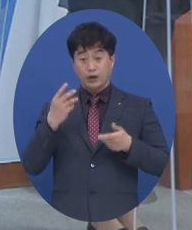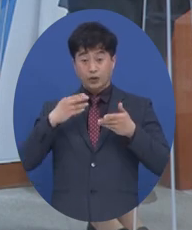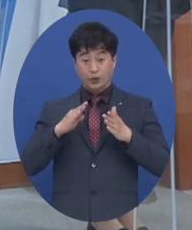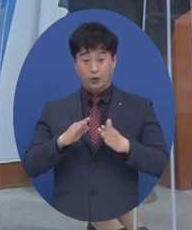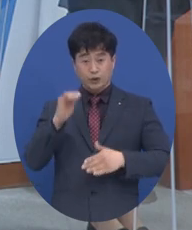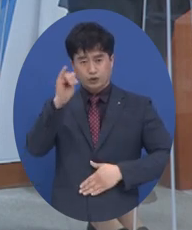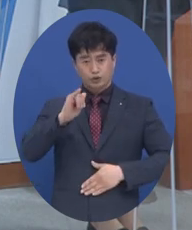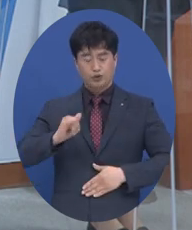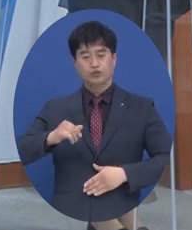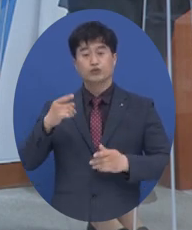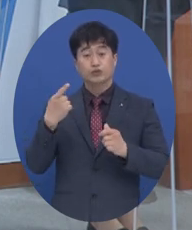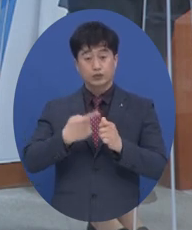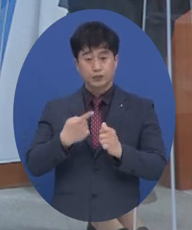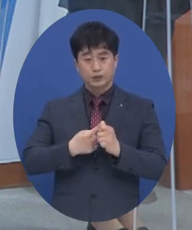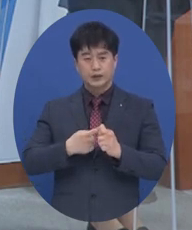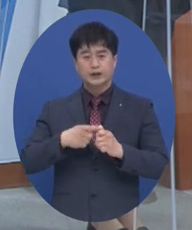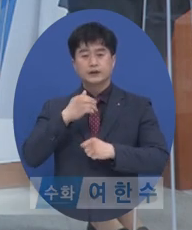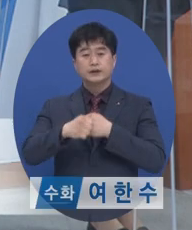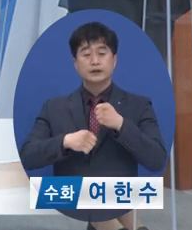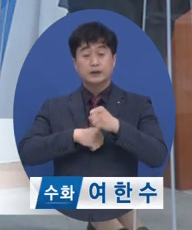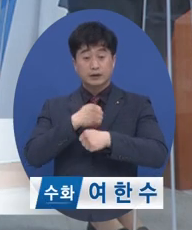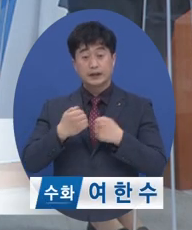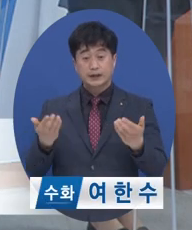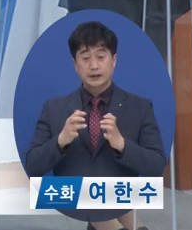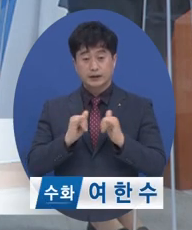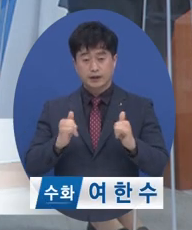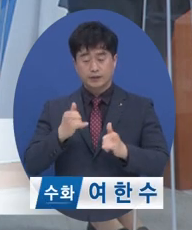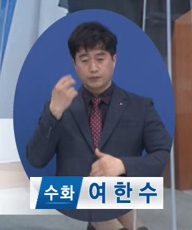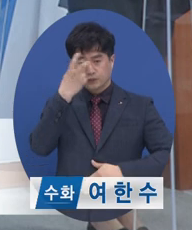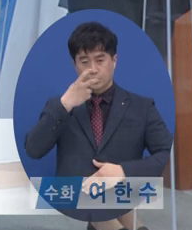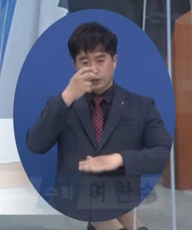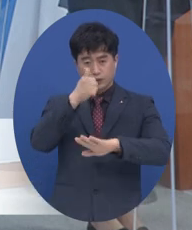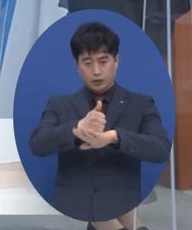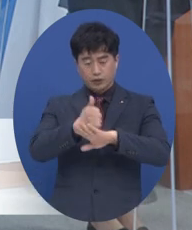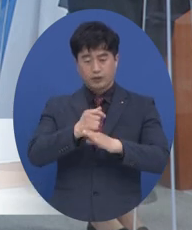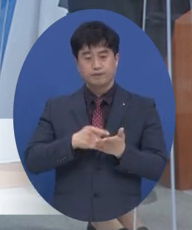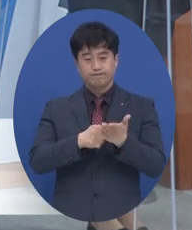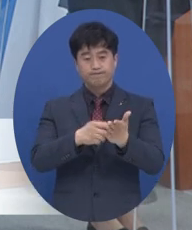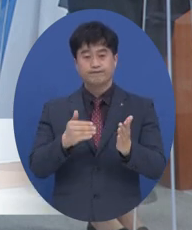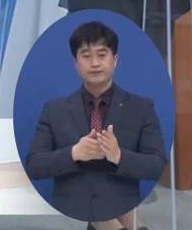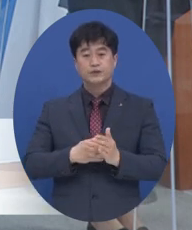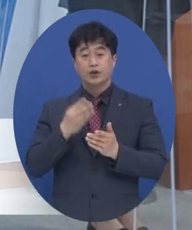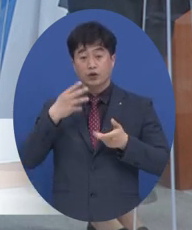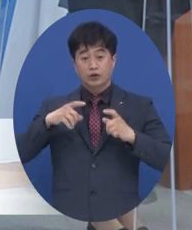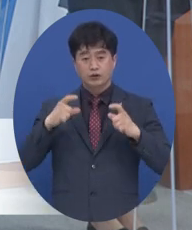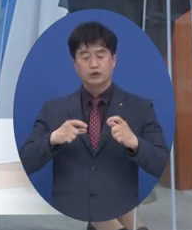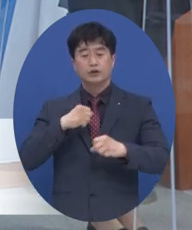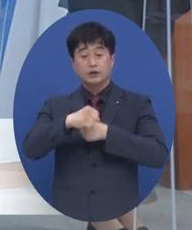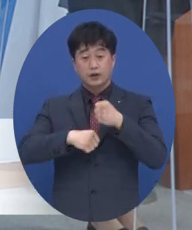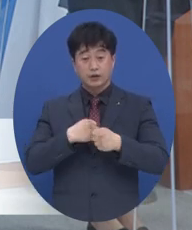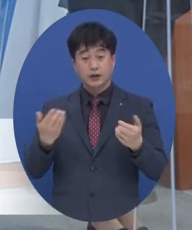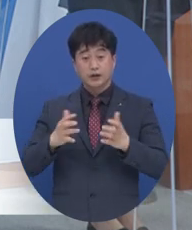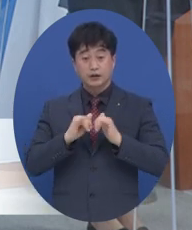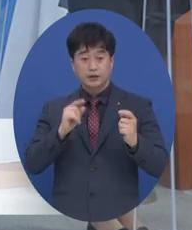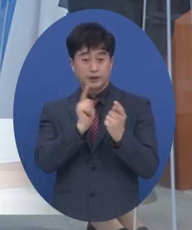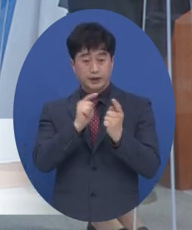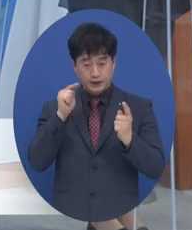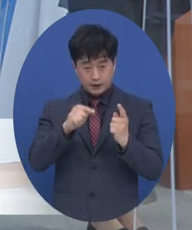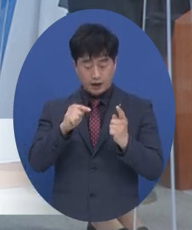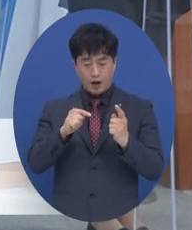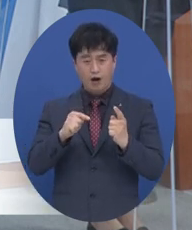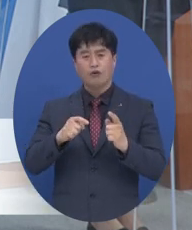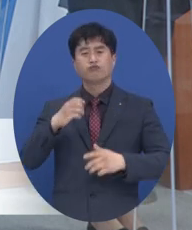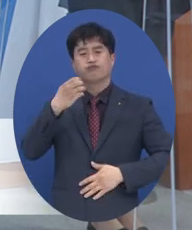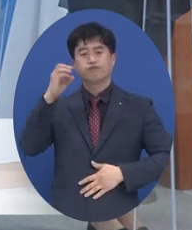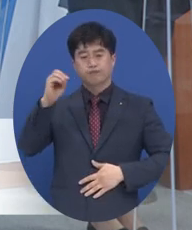경기도가 전국 최초로 프리랜서의 대한 실태조사 결과를 내놨습니다 경기 지어 프리렌서 들을 대상으로 했는데 무려